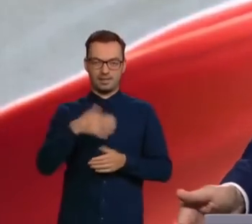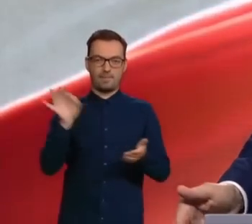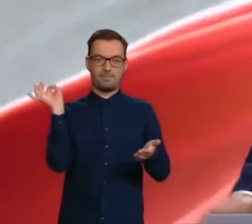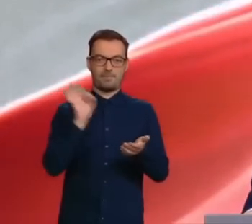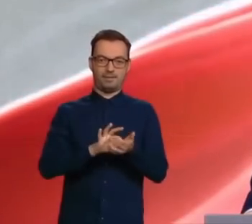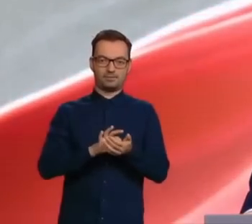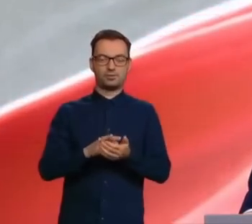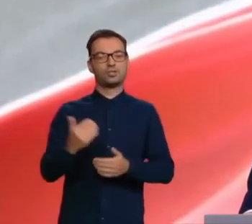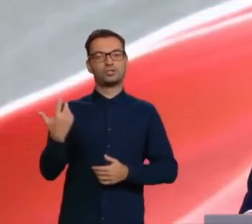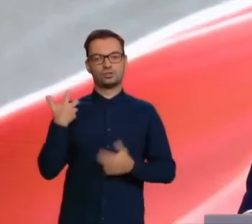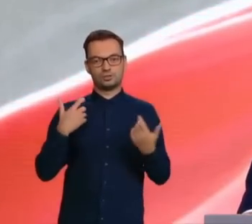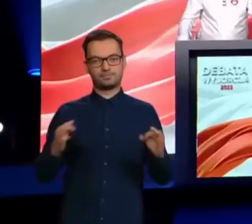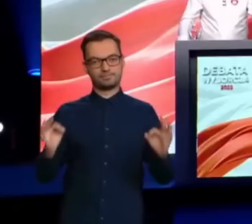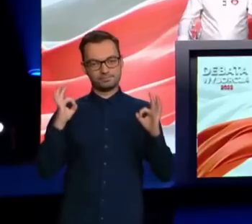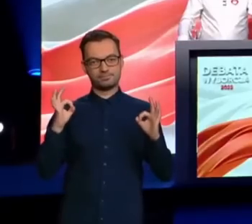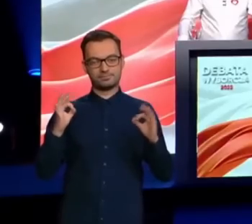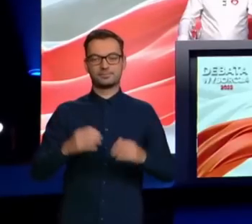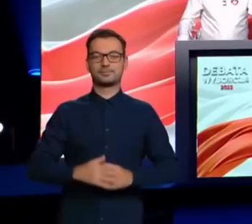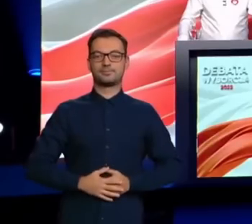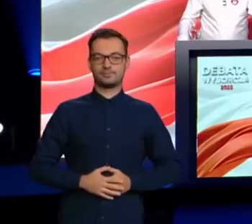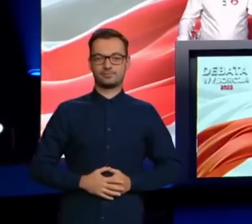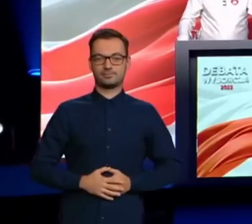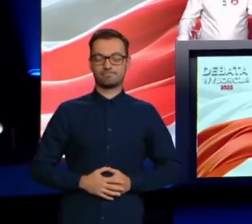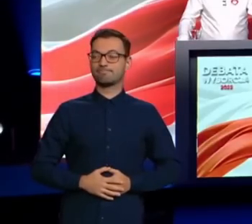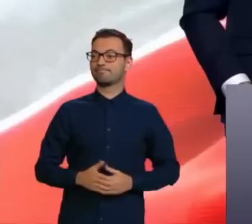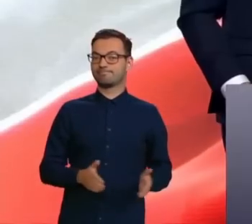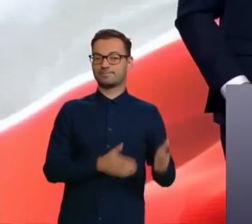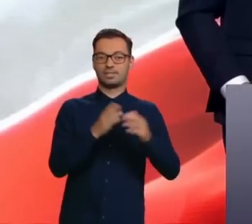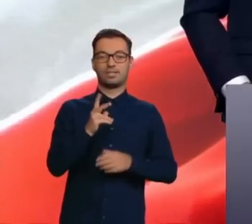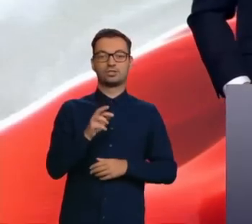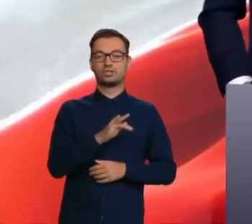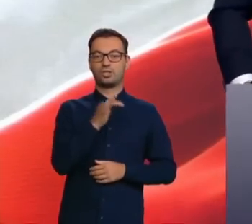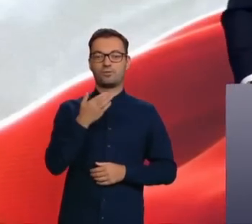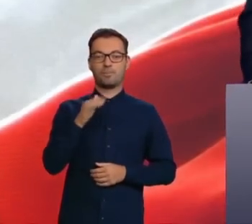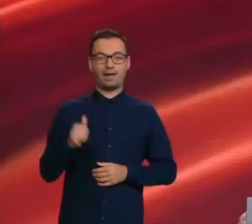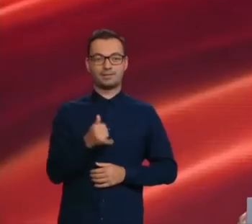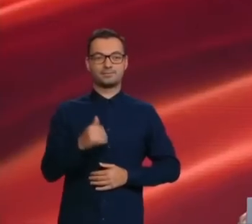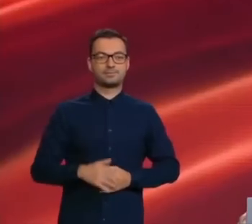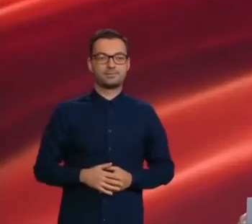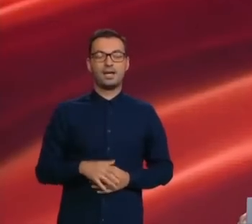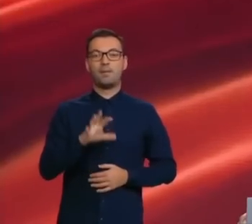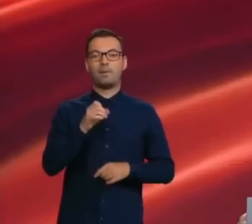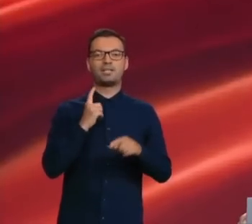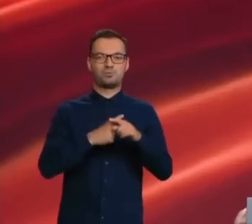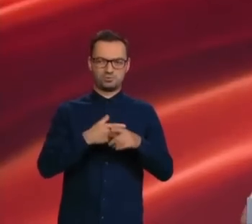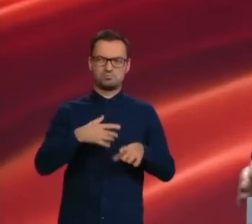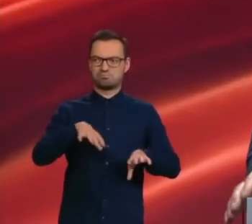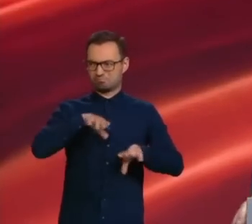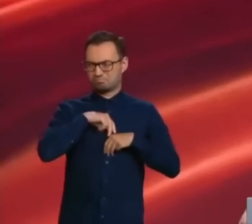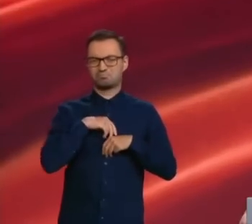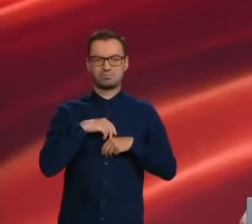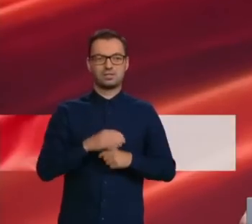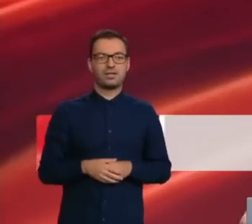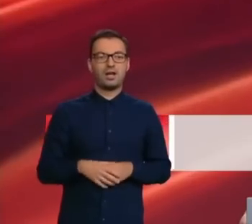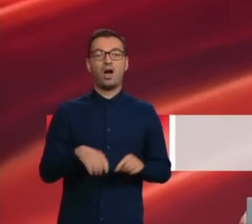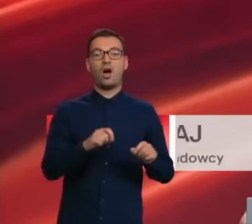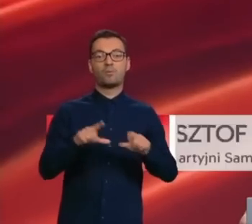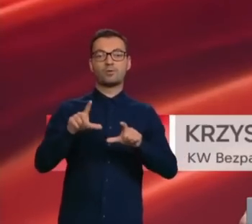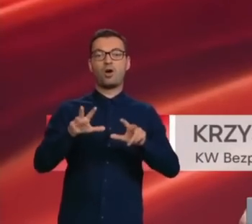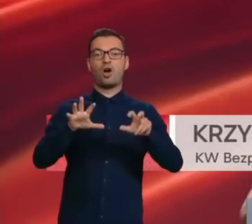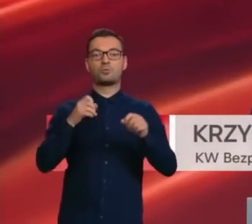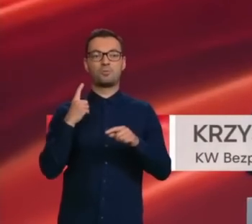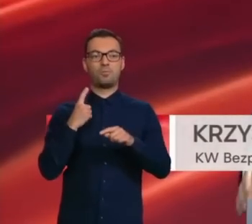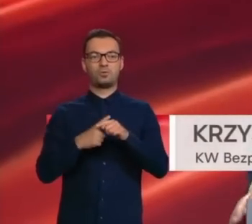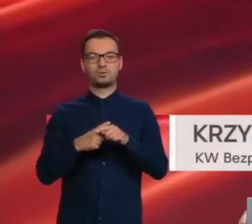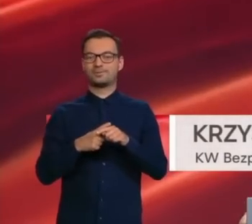gwarantem godnego życia Polaków. Bardzo proszę. Chyba nie RL. 500+ się przyjęło, a ta rewaloryzacja do 800+ jest tak